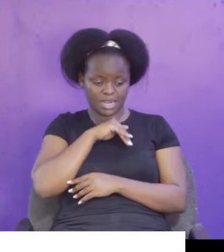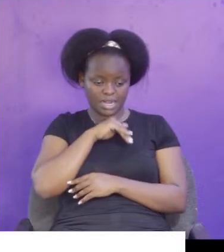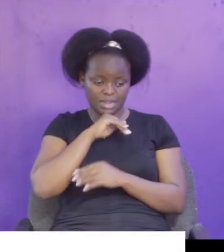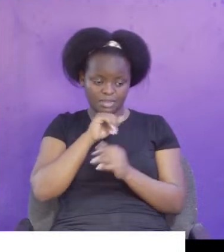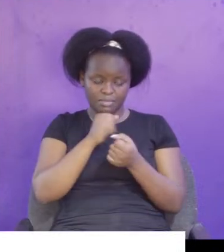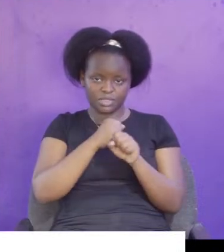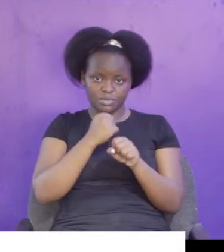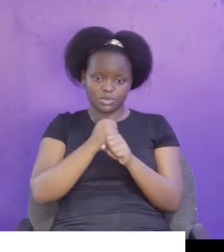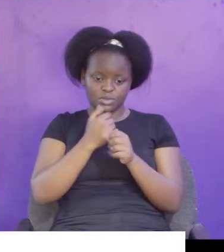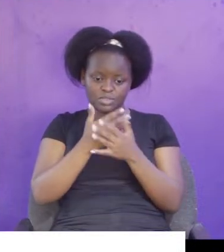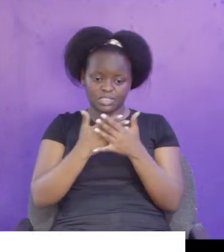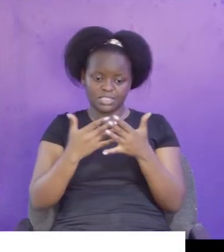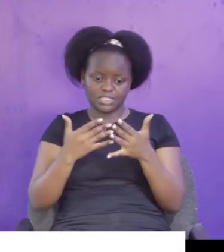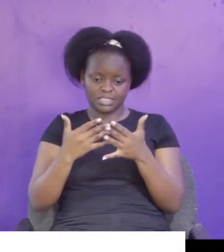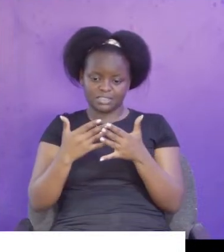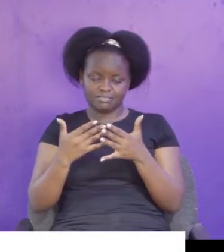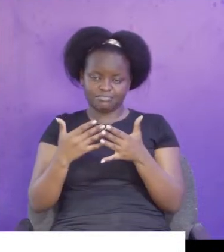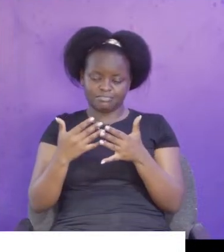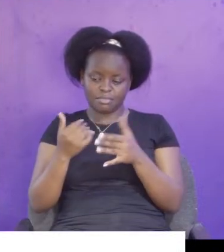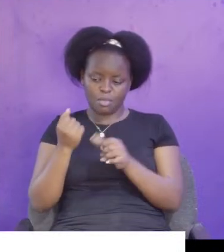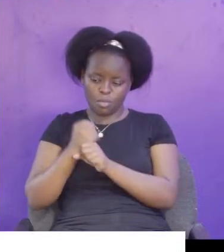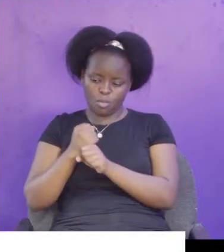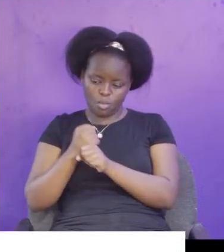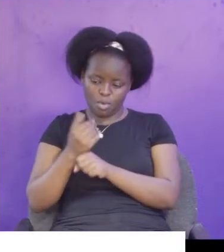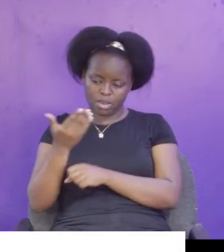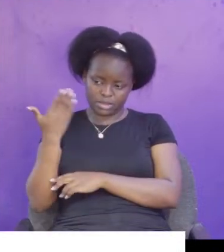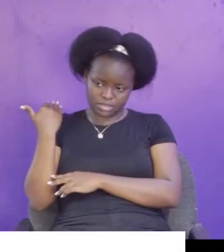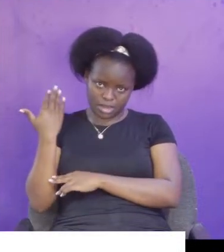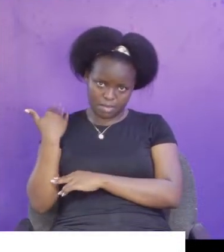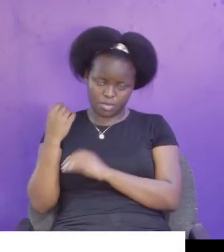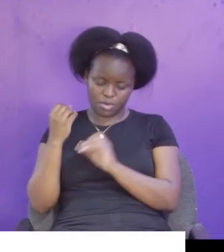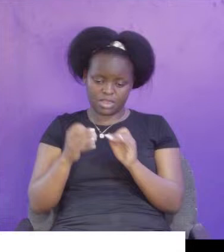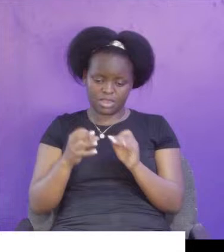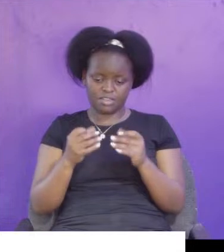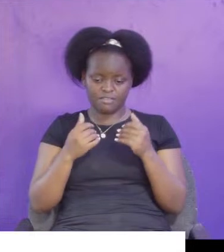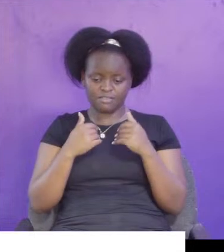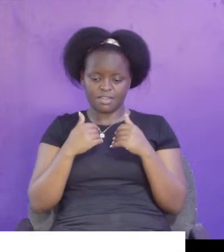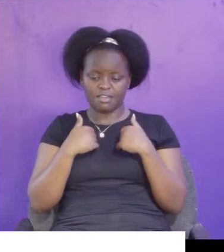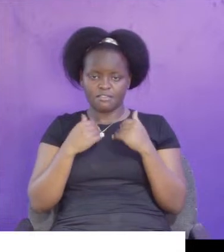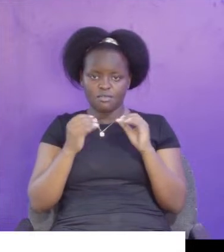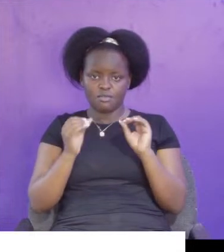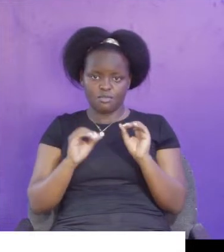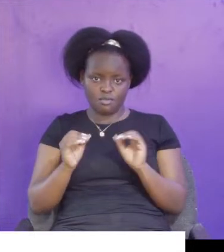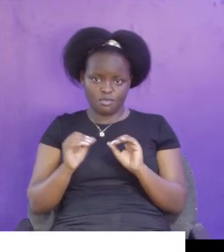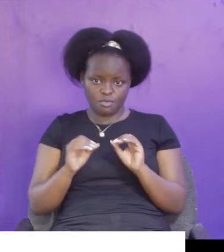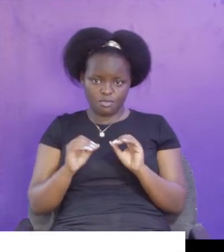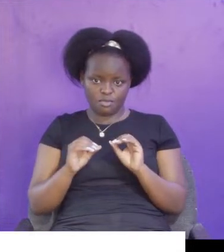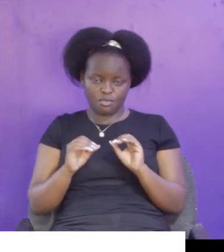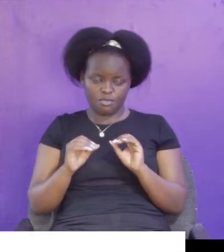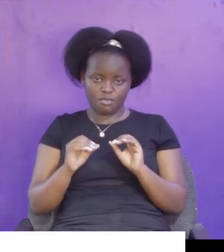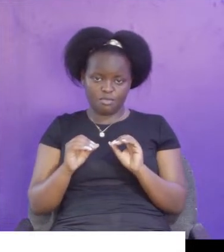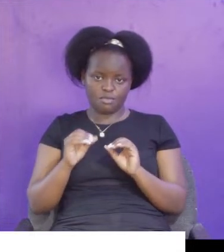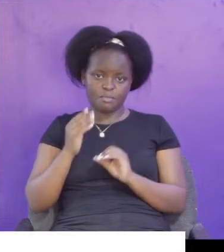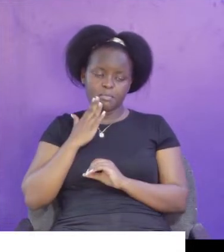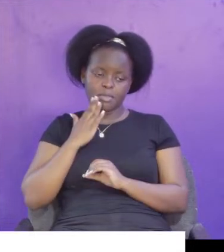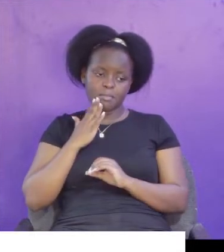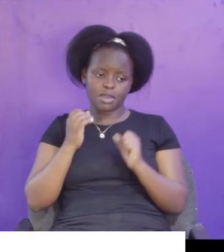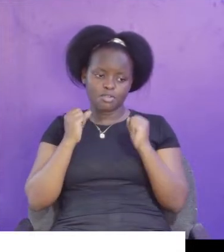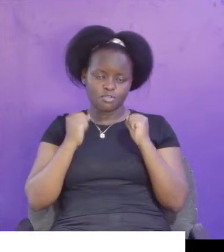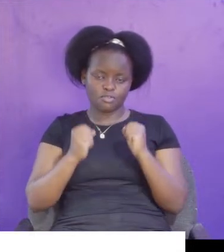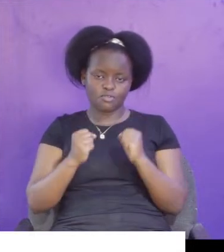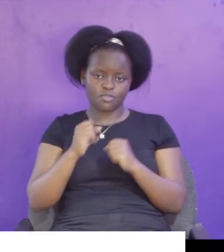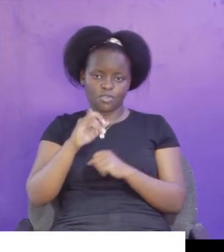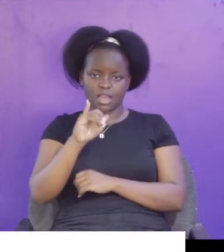ambayo alitenda kama angekuwa amesimamiwa na mama nguvu wa kazi, Mama Aida